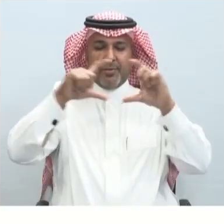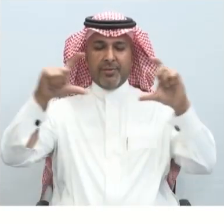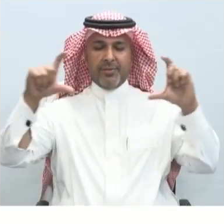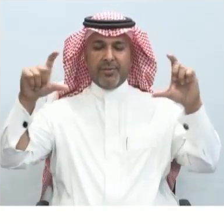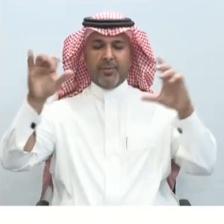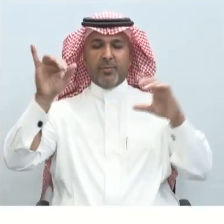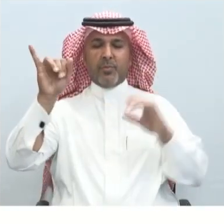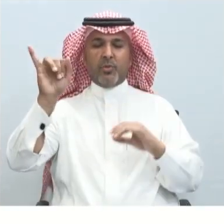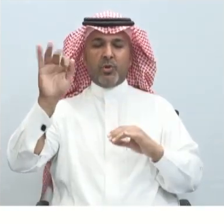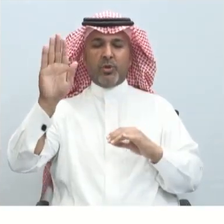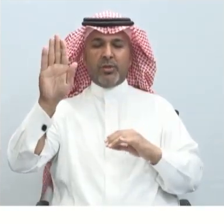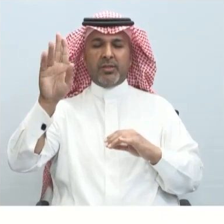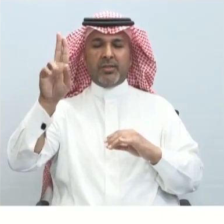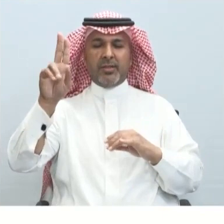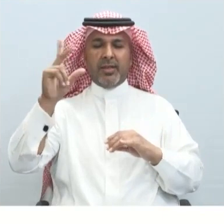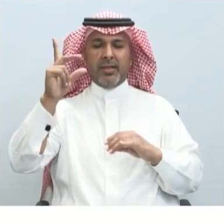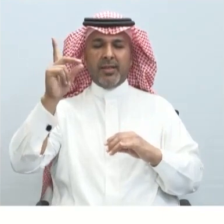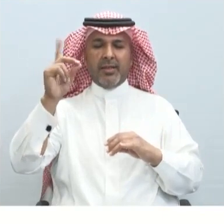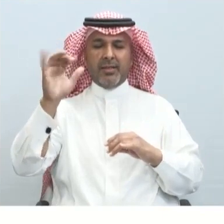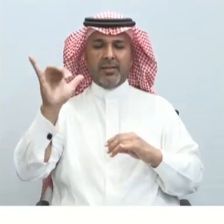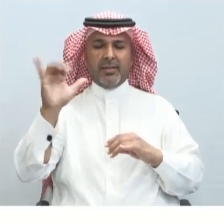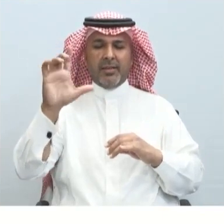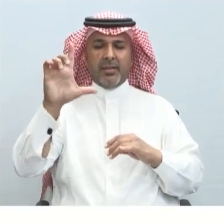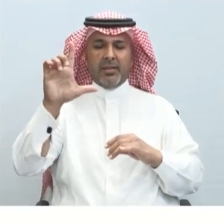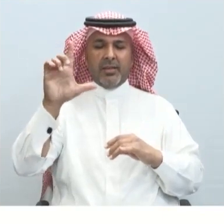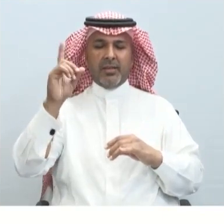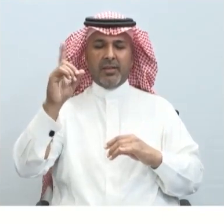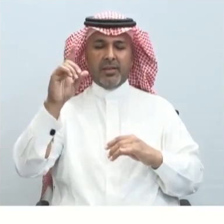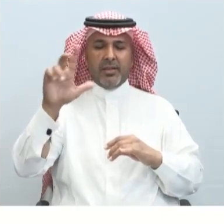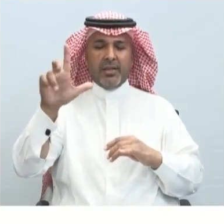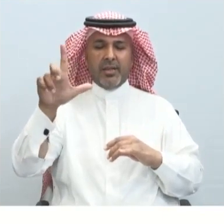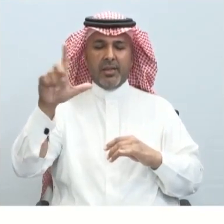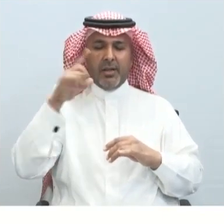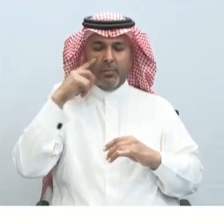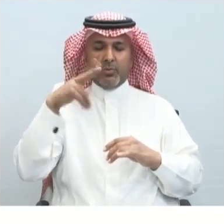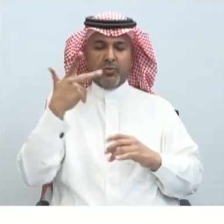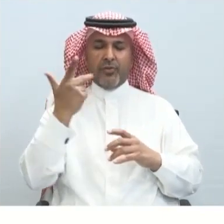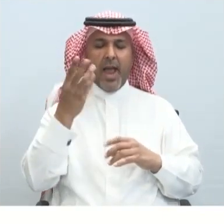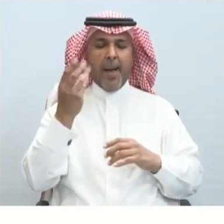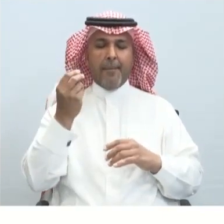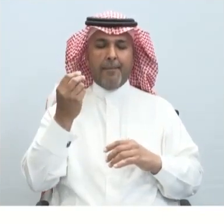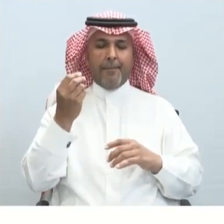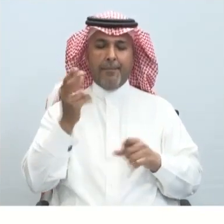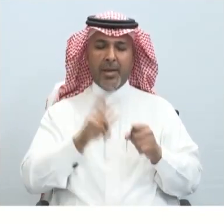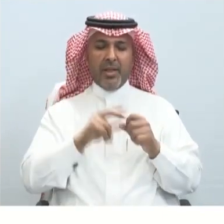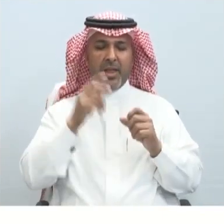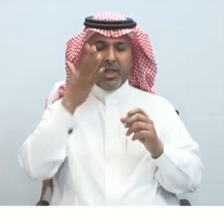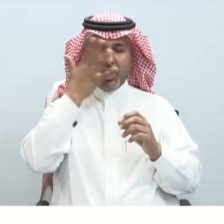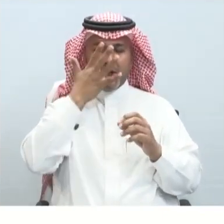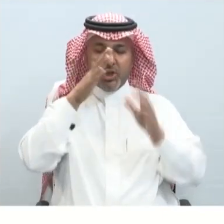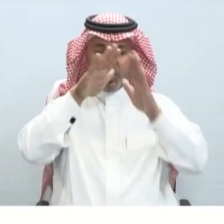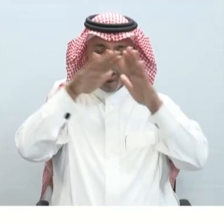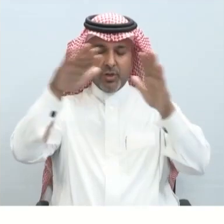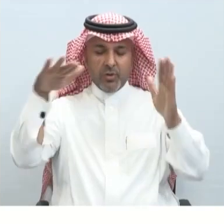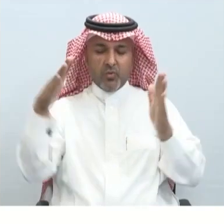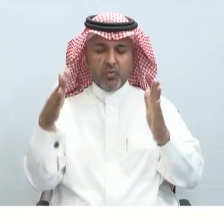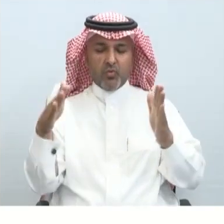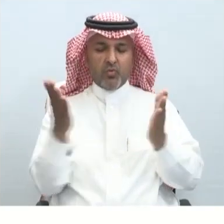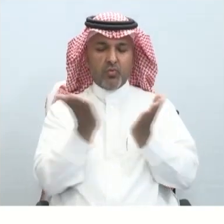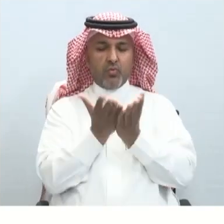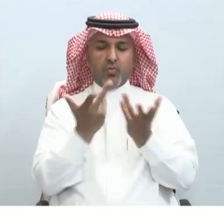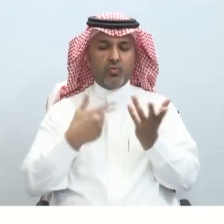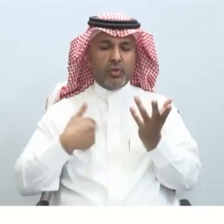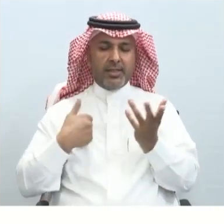بهذا الشكل لكن خلونا يعني نطبق نفس القانون فبالتالي بقول اي يعني هو بالنهايه حيطلع معي